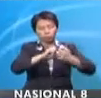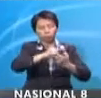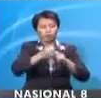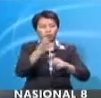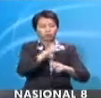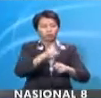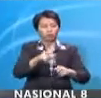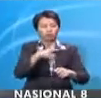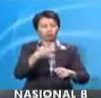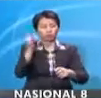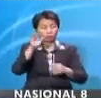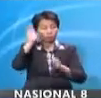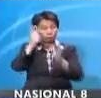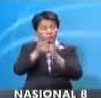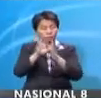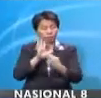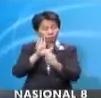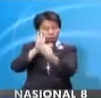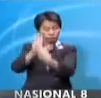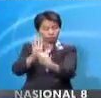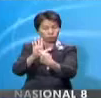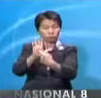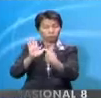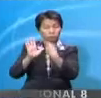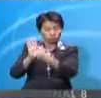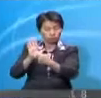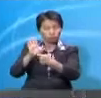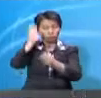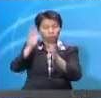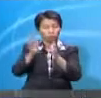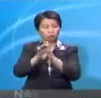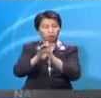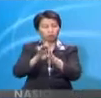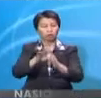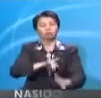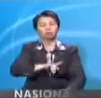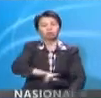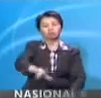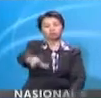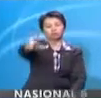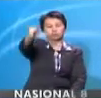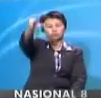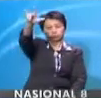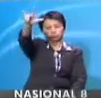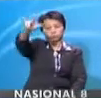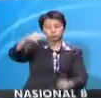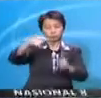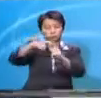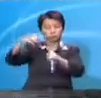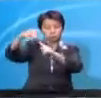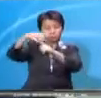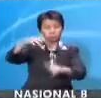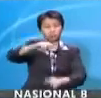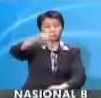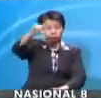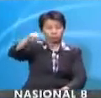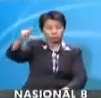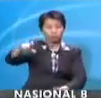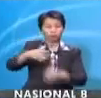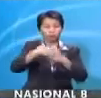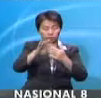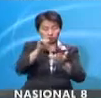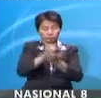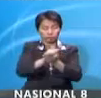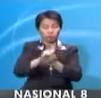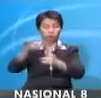gambar yang tadi saya tunjukkan adalah mereka semasa mereka lepas ke kejohanan tersebut. Selepas